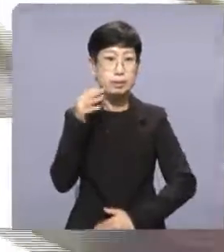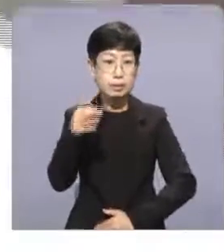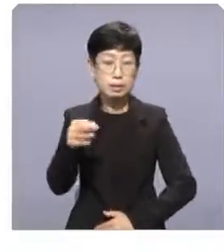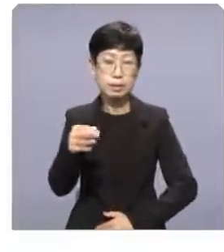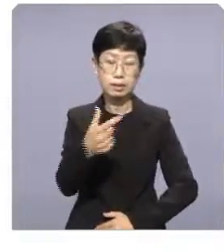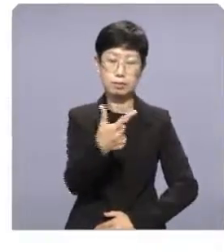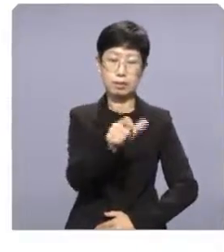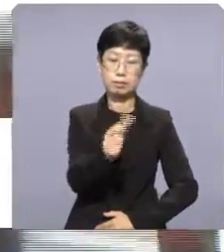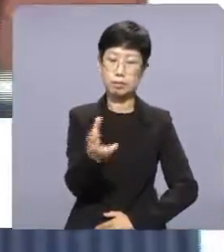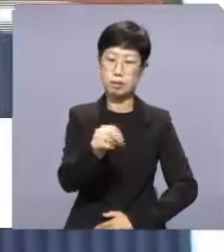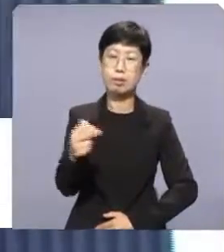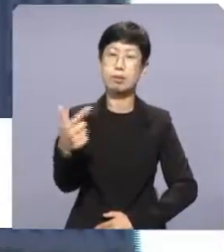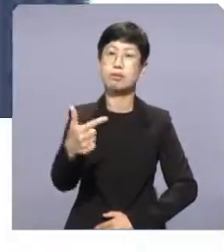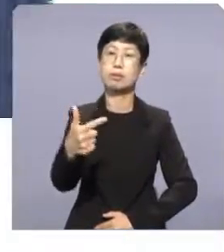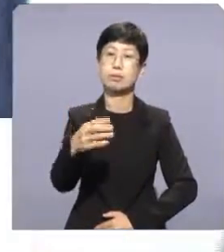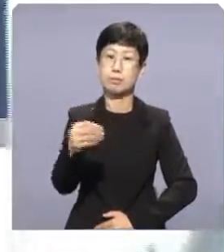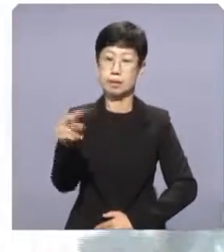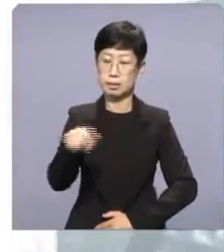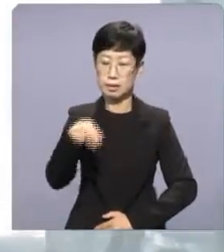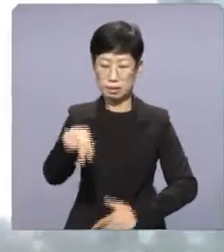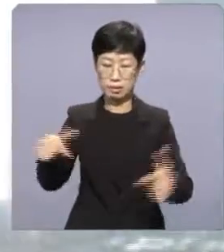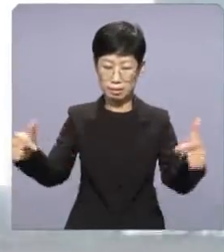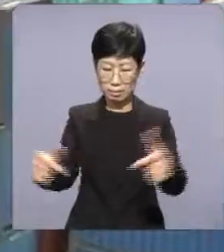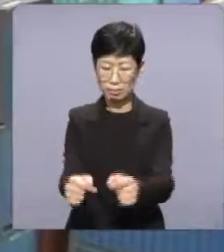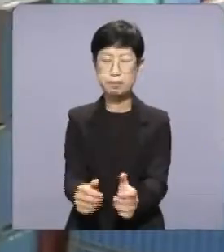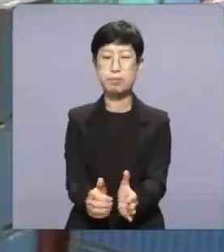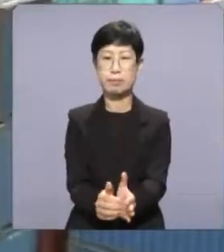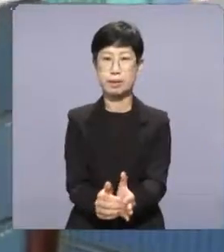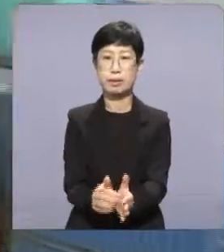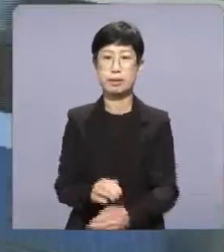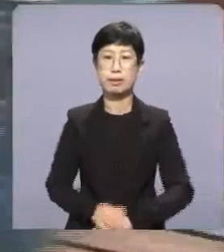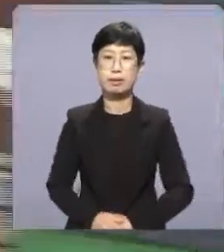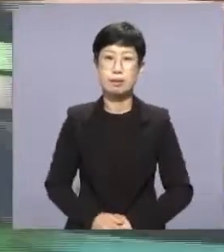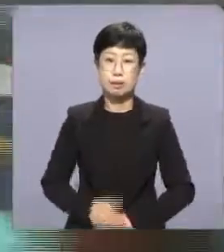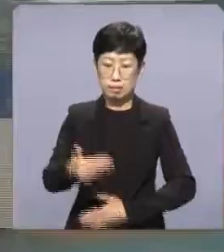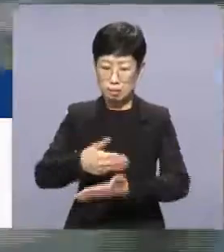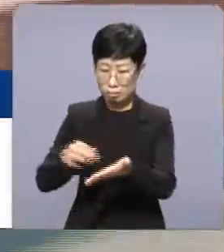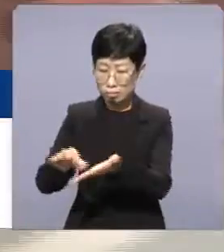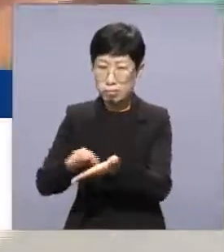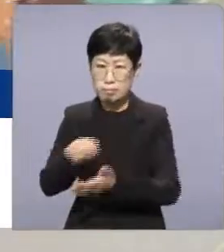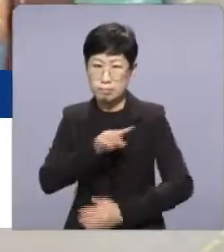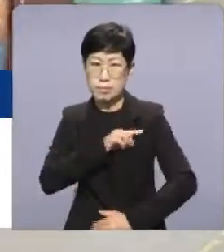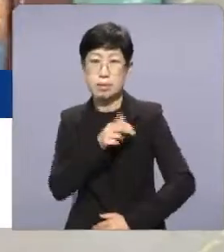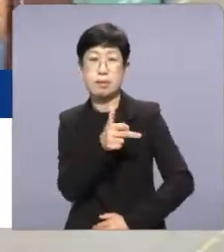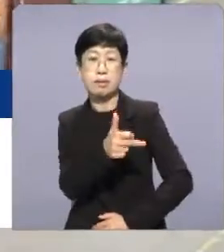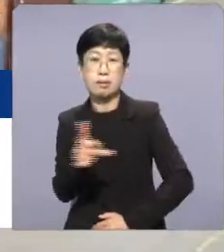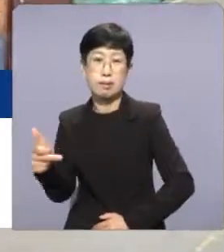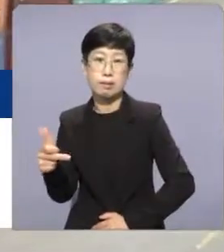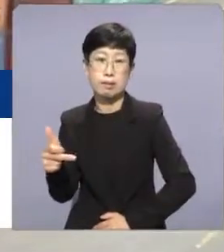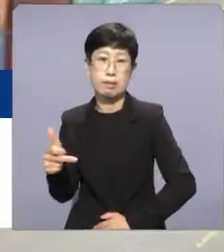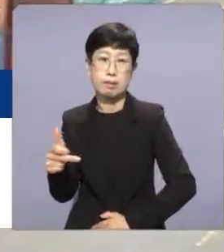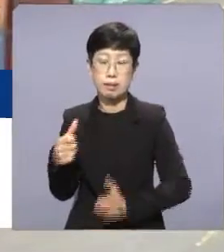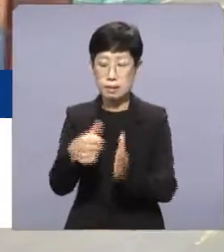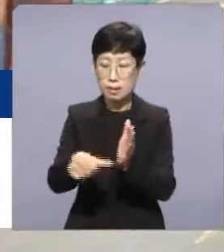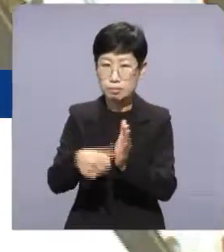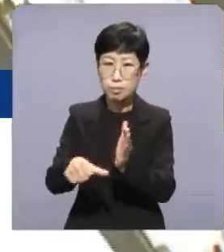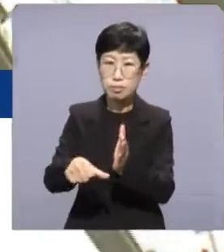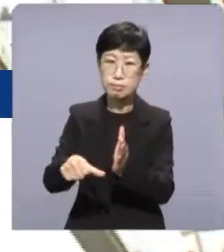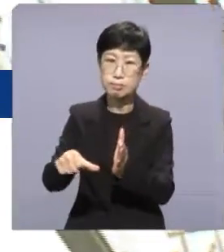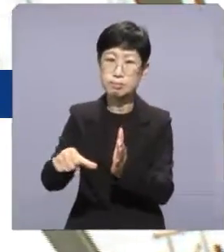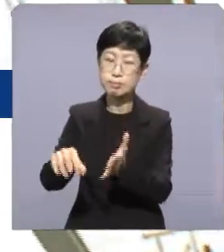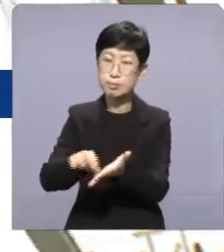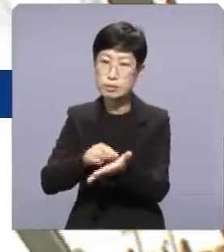69억 5천만 달러 나 감소했습니다 경상 수치에서 가장 큰 비중을 차지하는 상품수지 흑자는